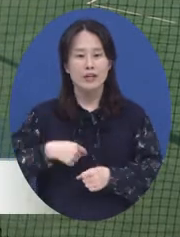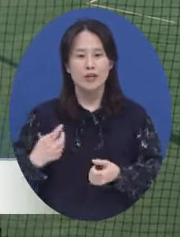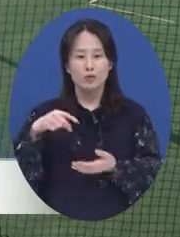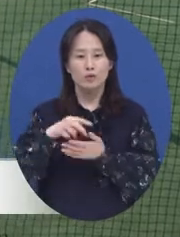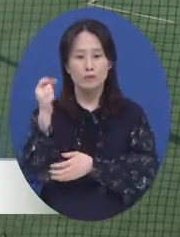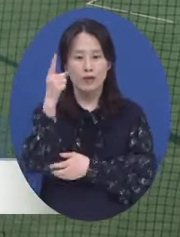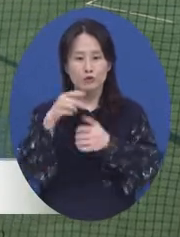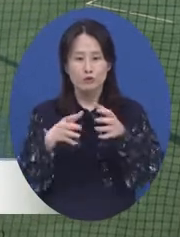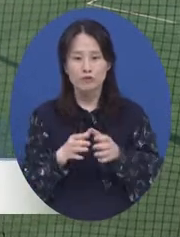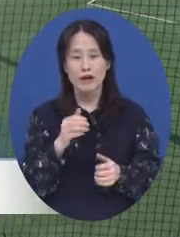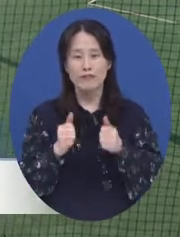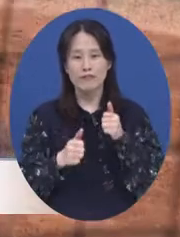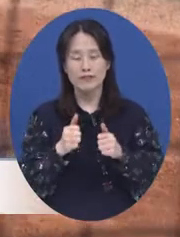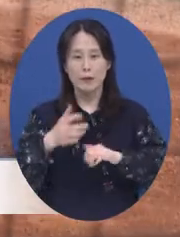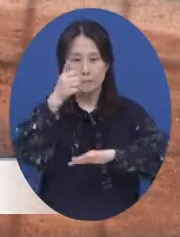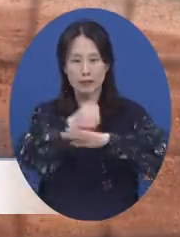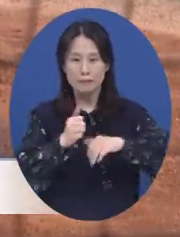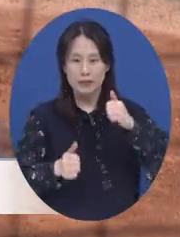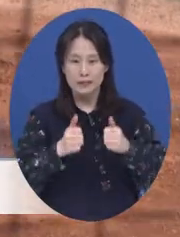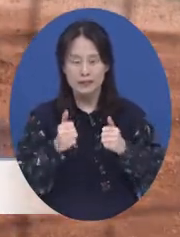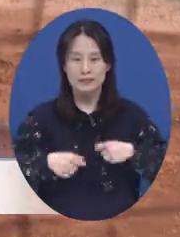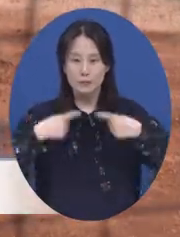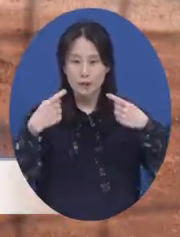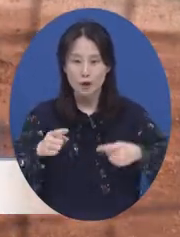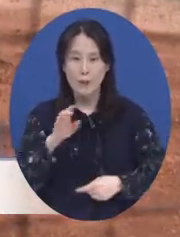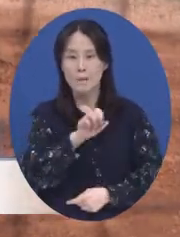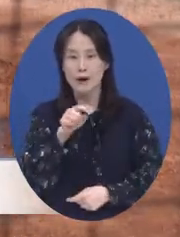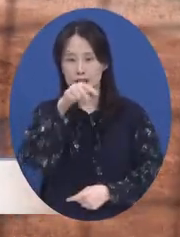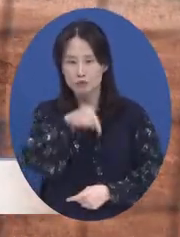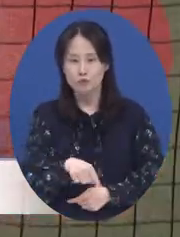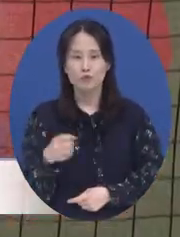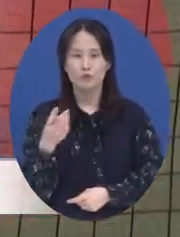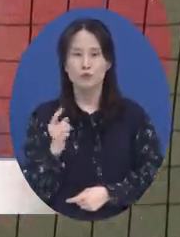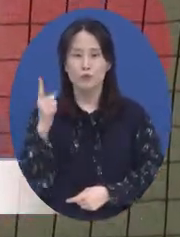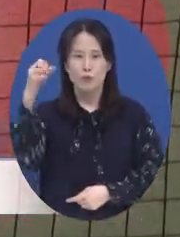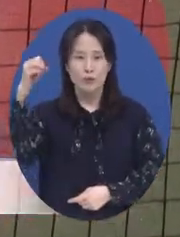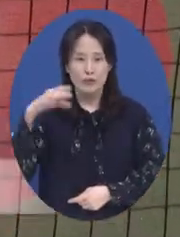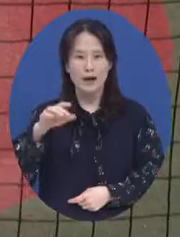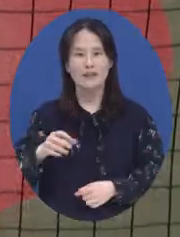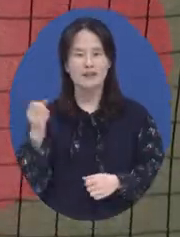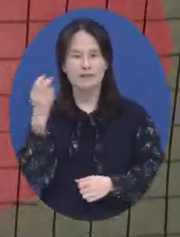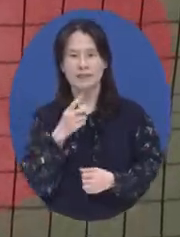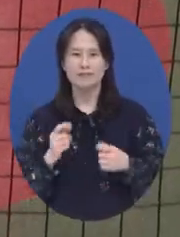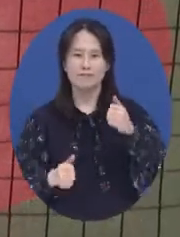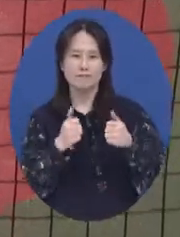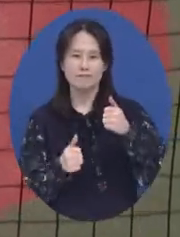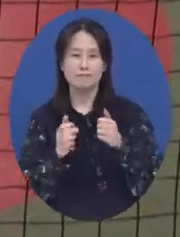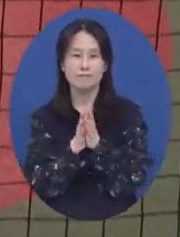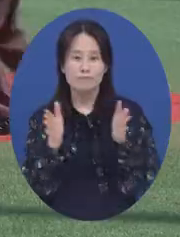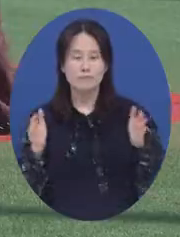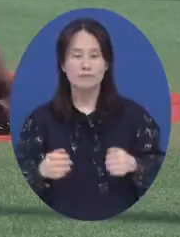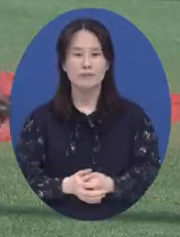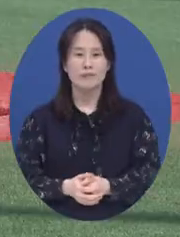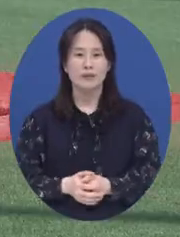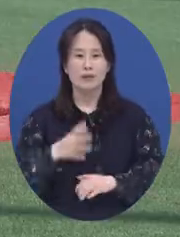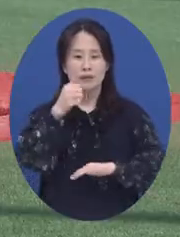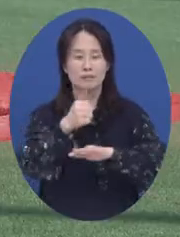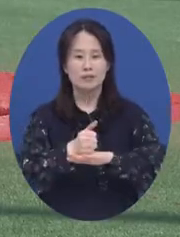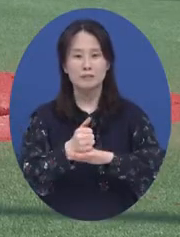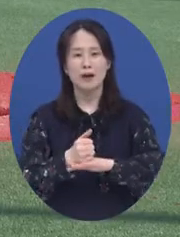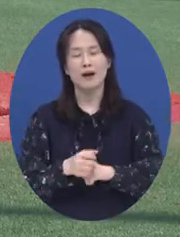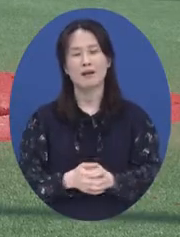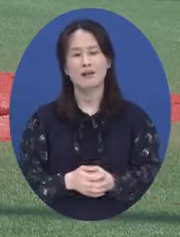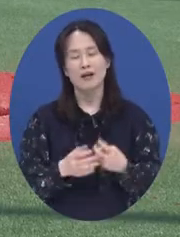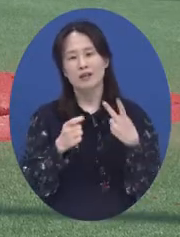지난해 독립야구단 경기도리그 챔피언 결정전에 올랐던 파주 챌린저스와 고양 위너스가 다시 맞붙었습니다.